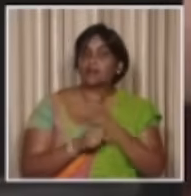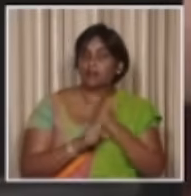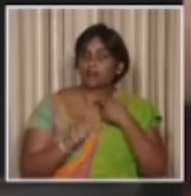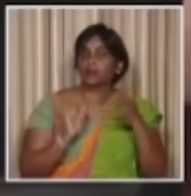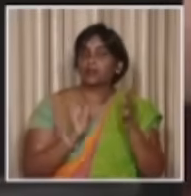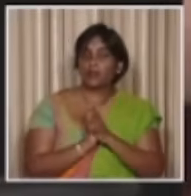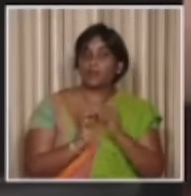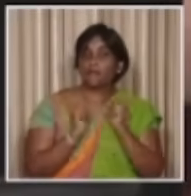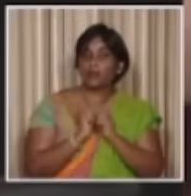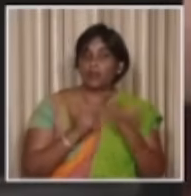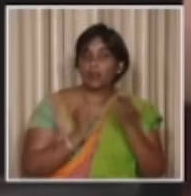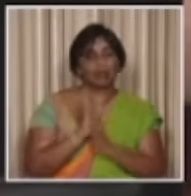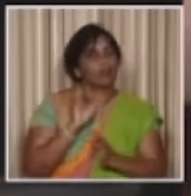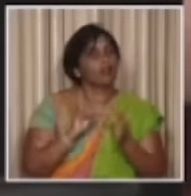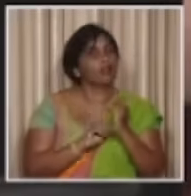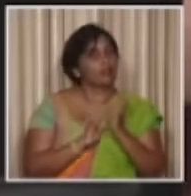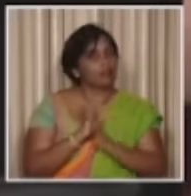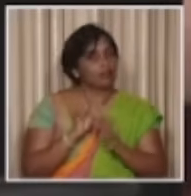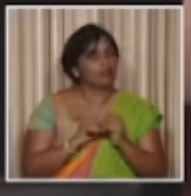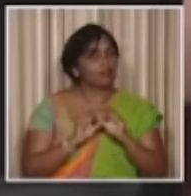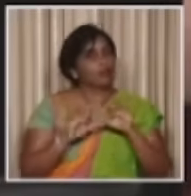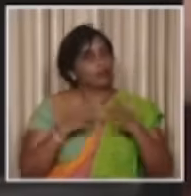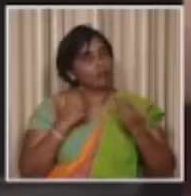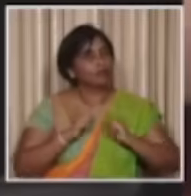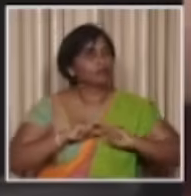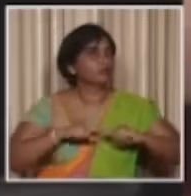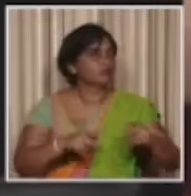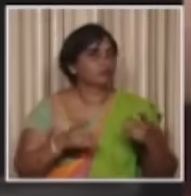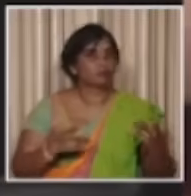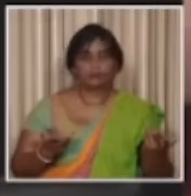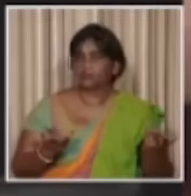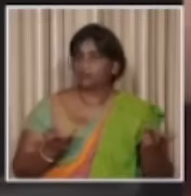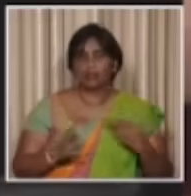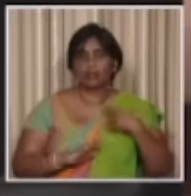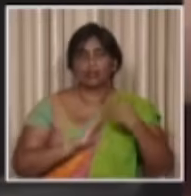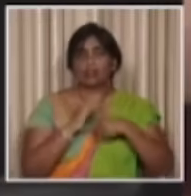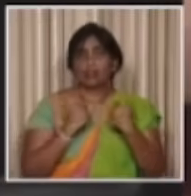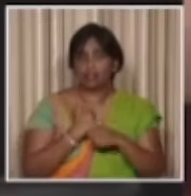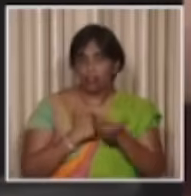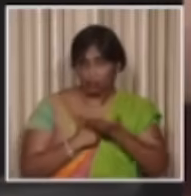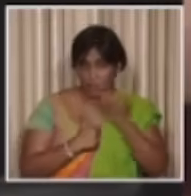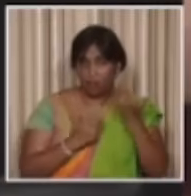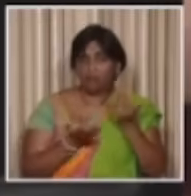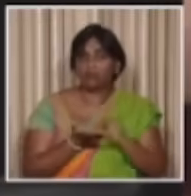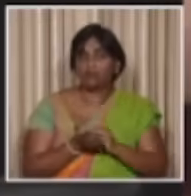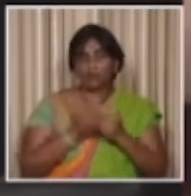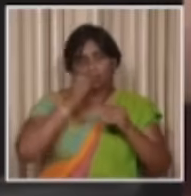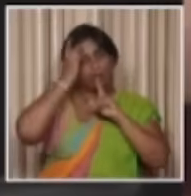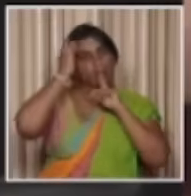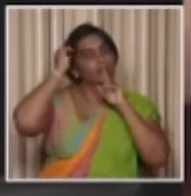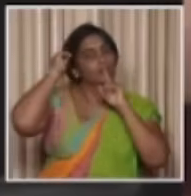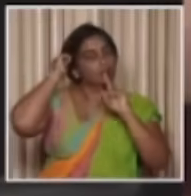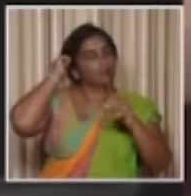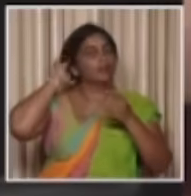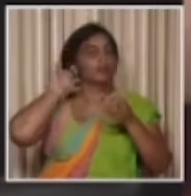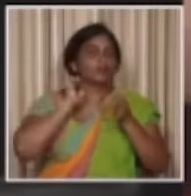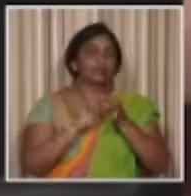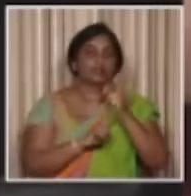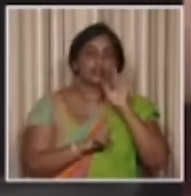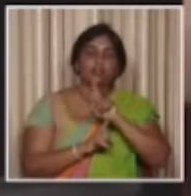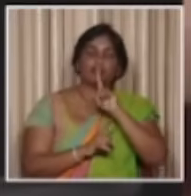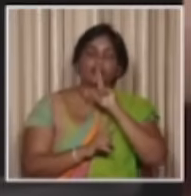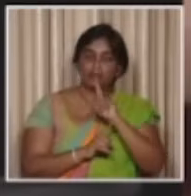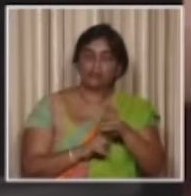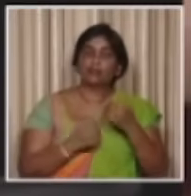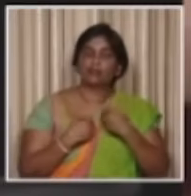එක්ක වැඩබැරි ඇමතිවරුත් එක්ක මොන ගමනක්ද තවදුරටත් රට හදන්න පුළුවන්ද තවදුරටත් කියන එක ජනාධිපතිතුමාට මතක්